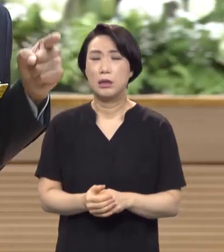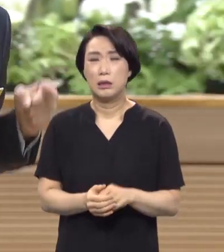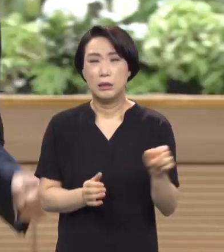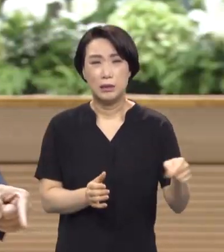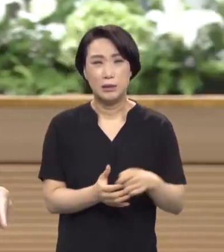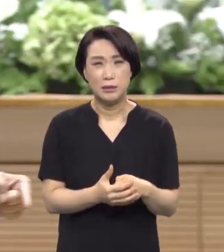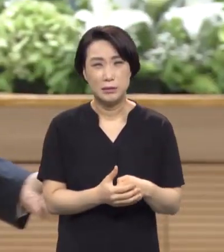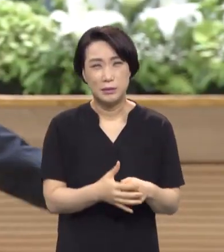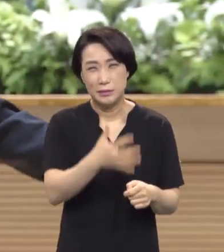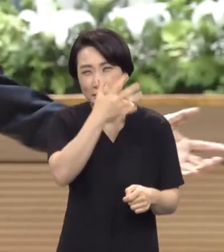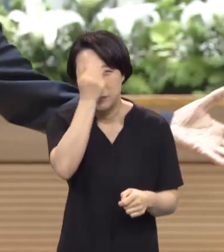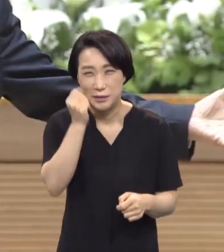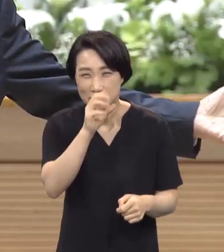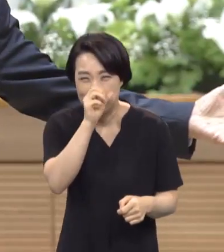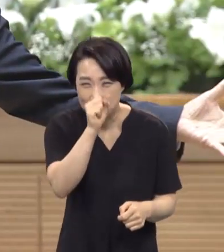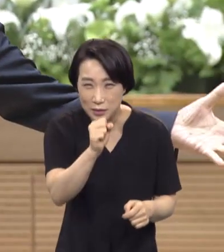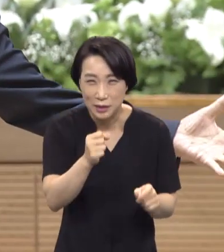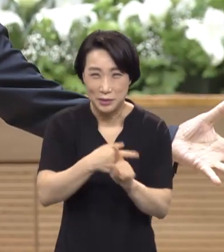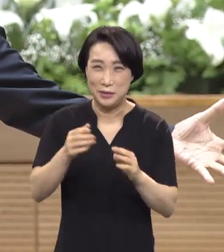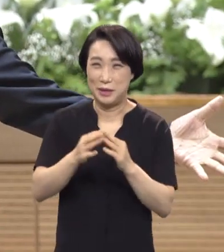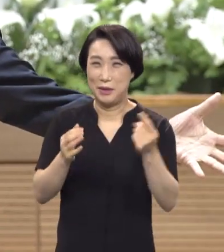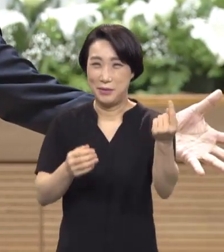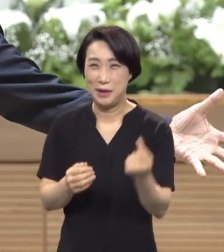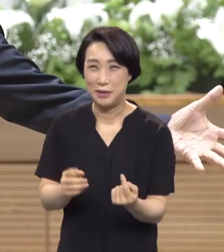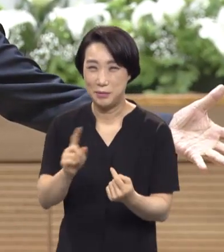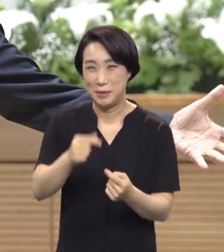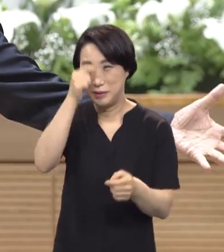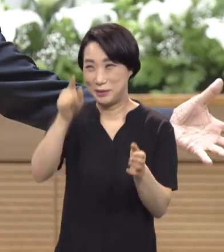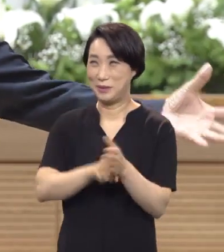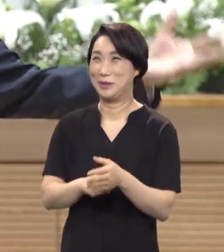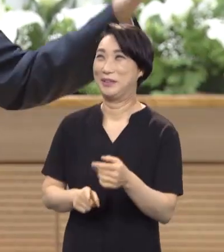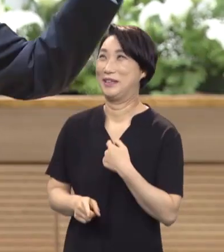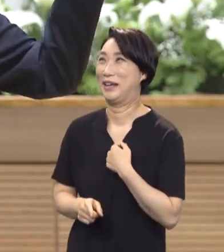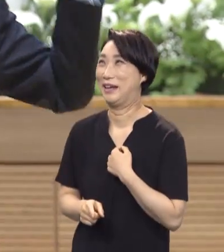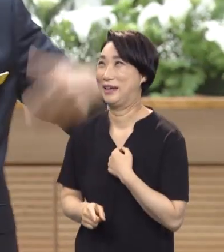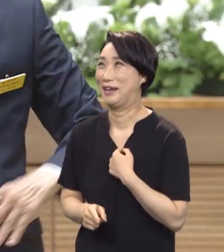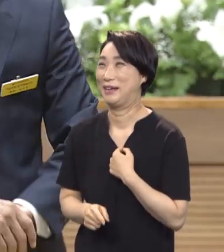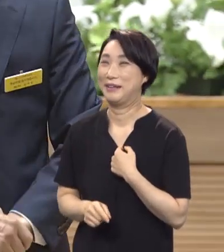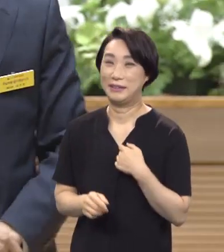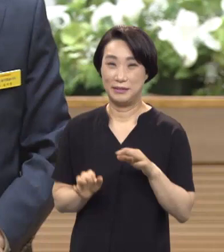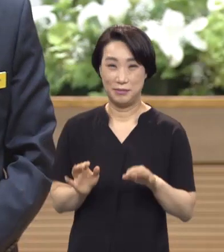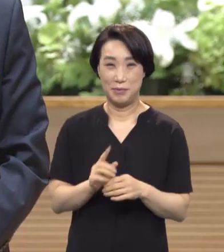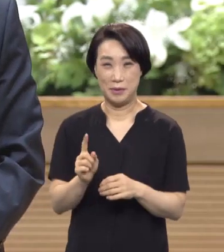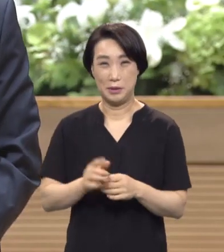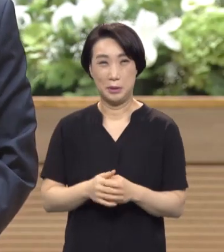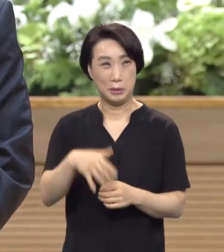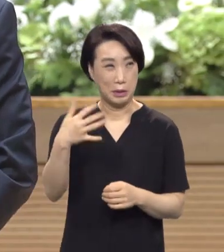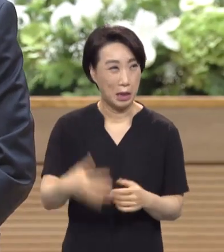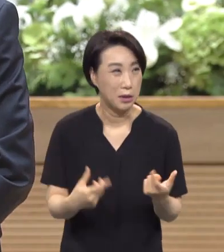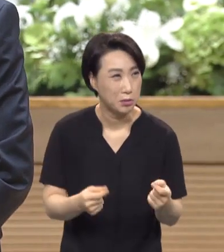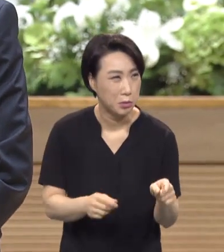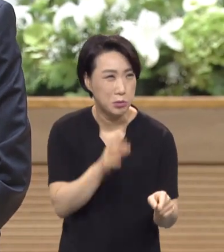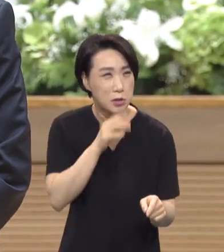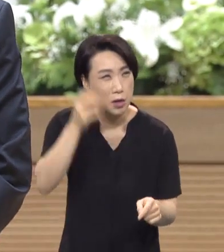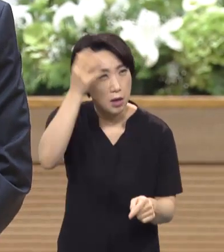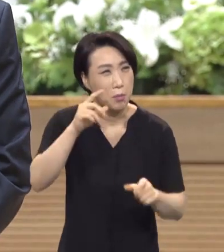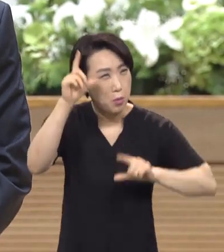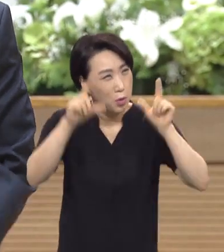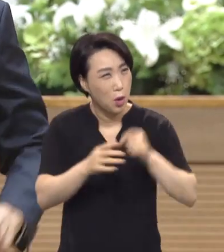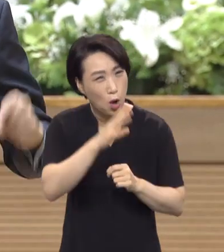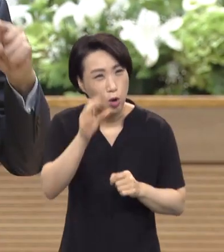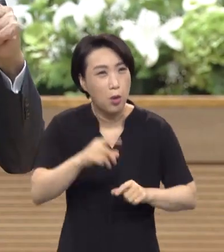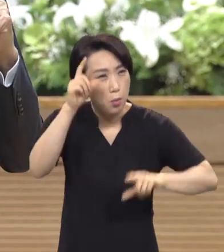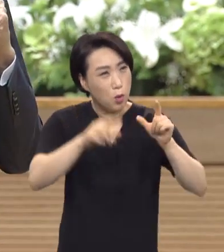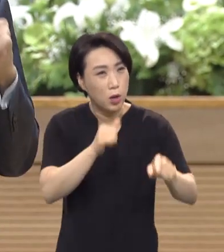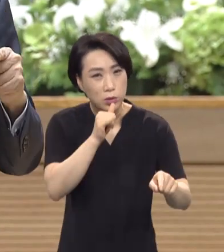포장을 하고 교회 와서 이 기독교인이라는 무늬만 가지고 대단히 신령한 채 거룩한 채 하고